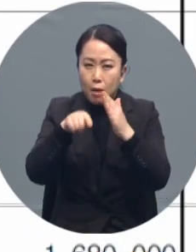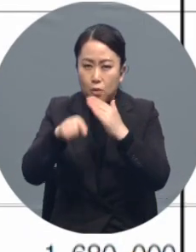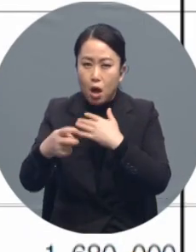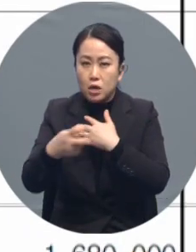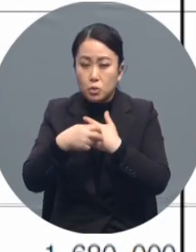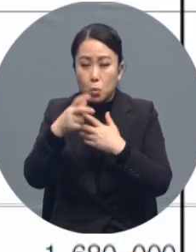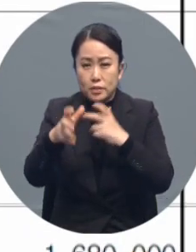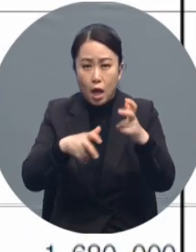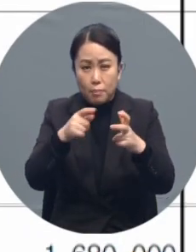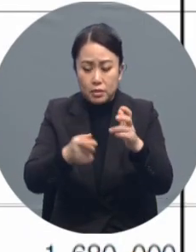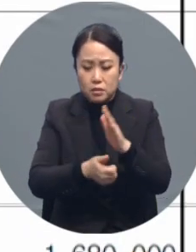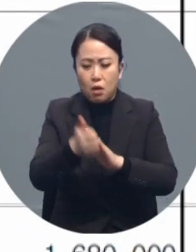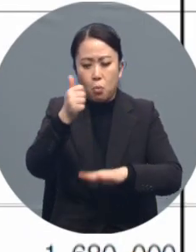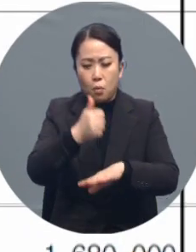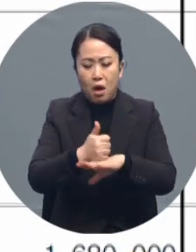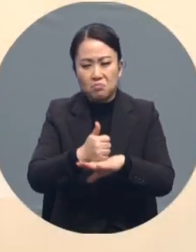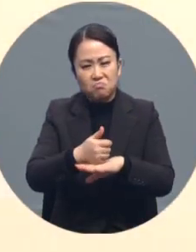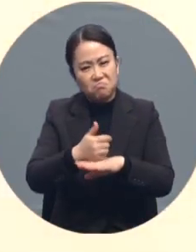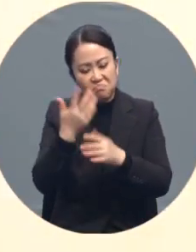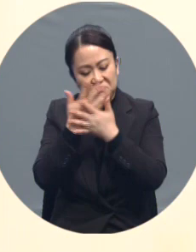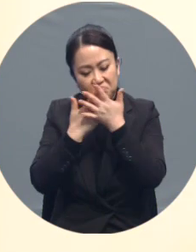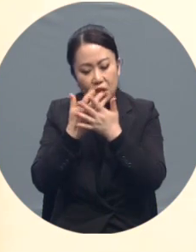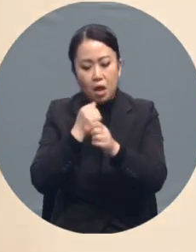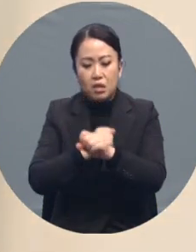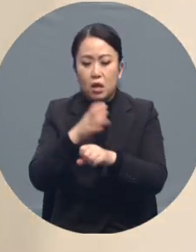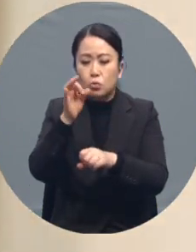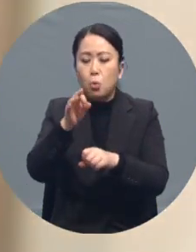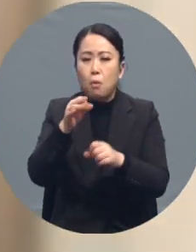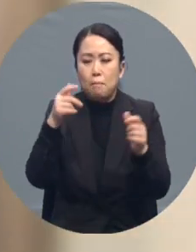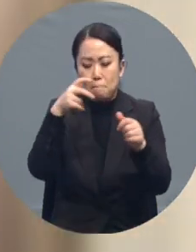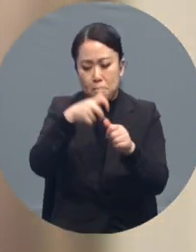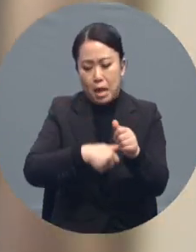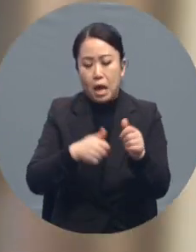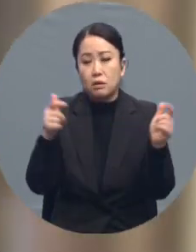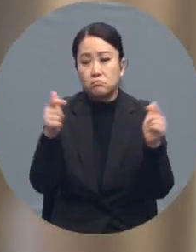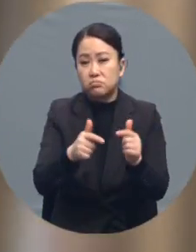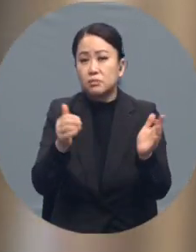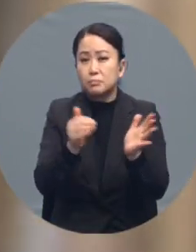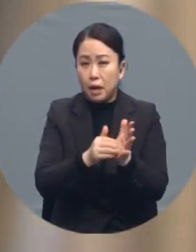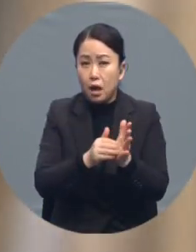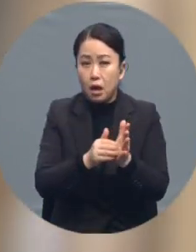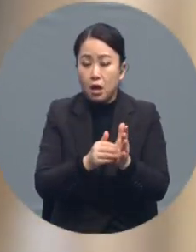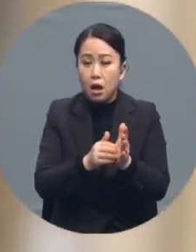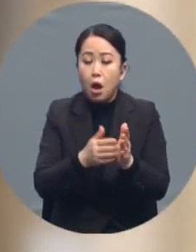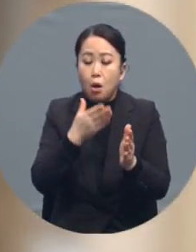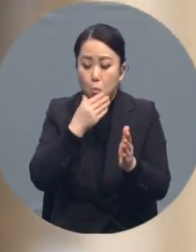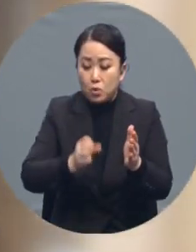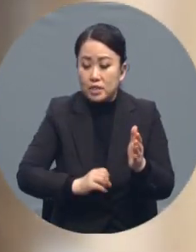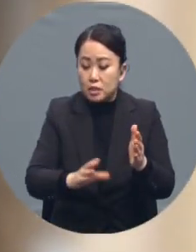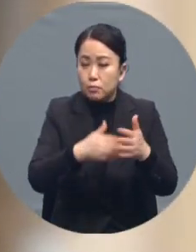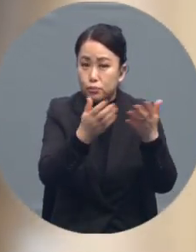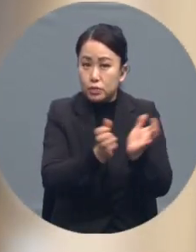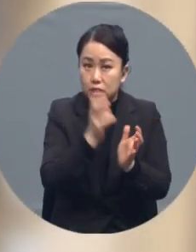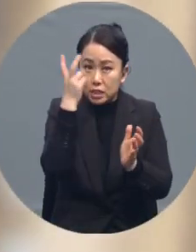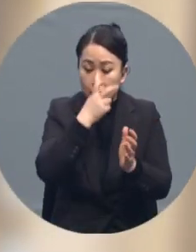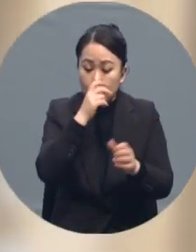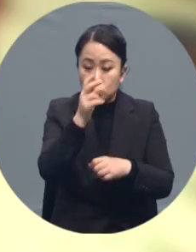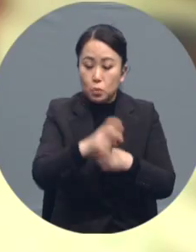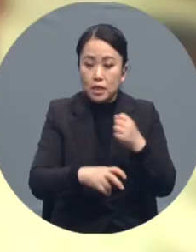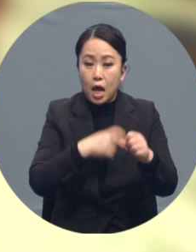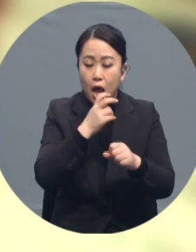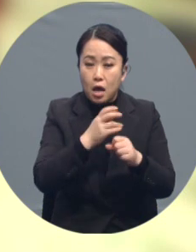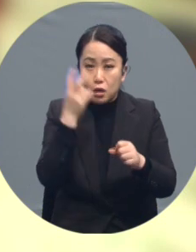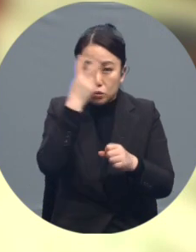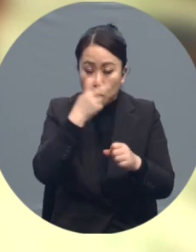불투명하다는 이유로 감액 되기도 했습니다 복지부 실태조사 주기는 5년 부산시가 해마다 마련하고